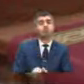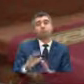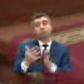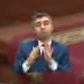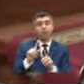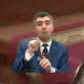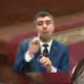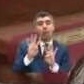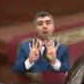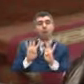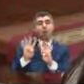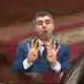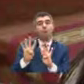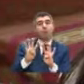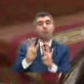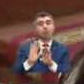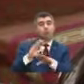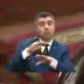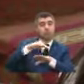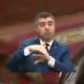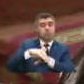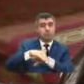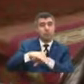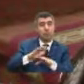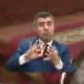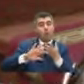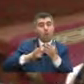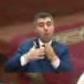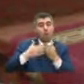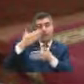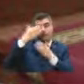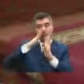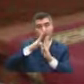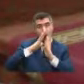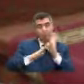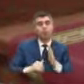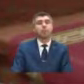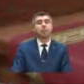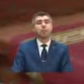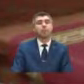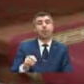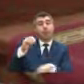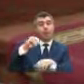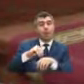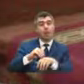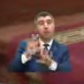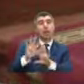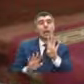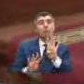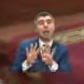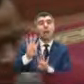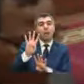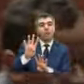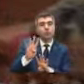كبيرا بسعة إجمالية تقدر ب 18.6 مليار متر مكعب، وعندنا 14 سد في طور الإنجاز بسعة